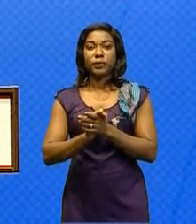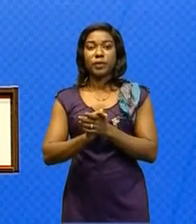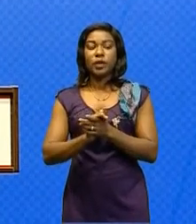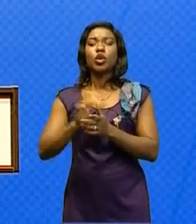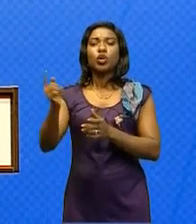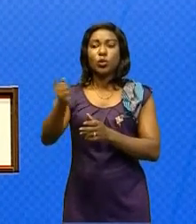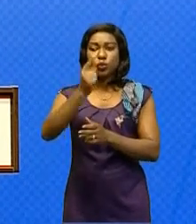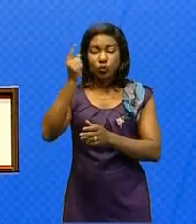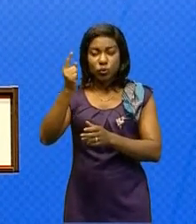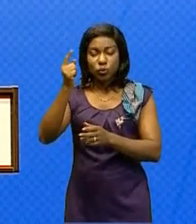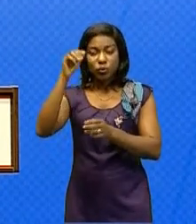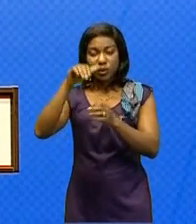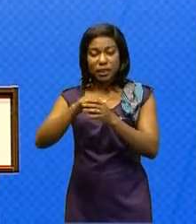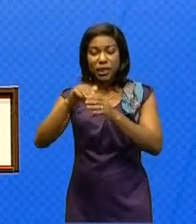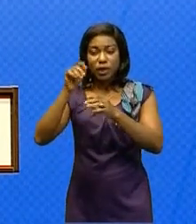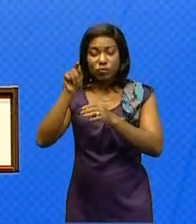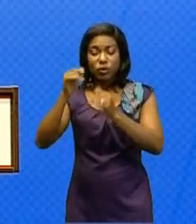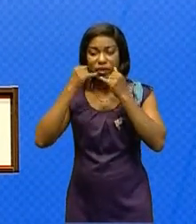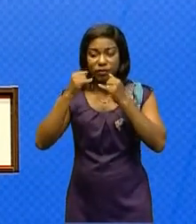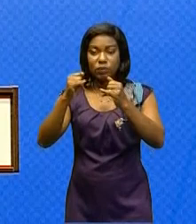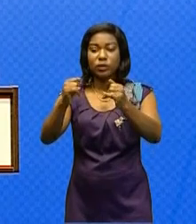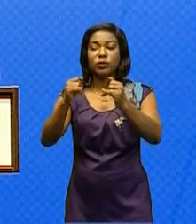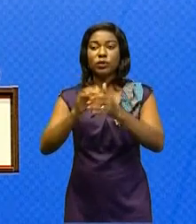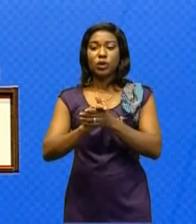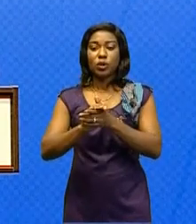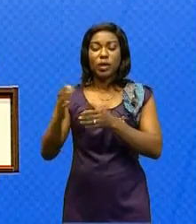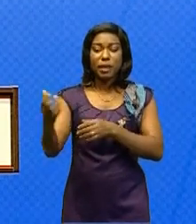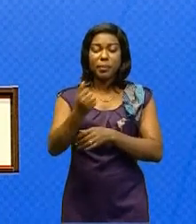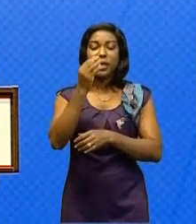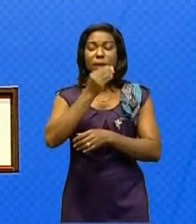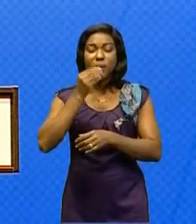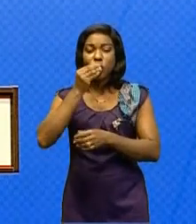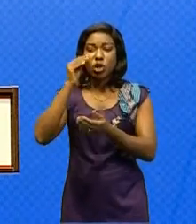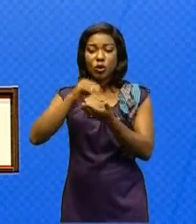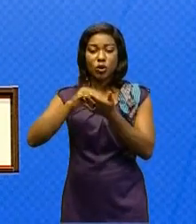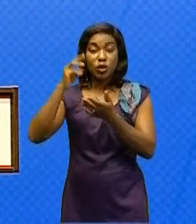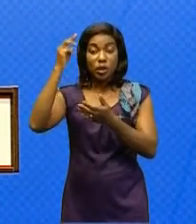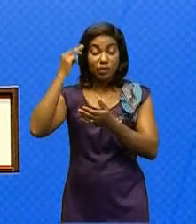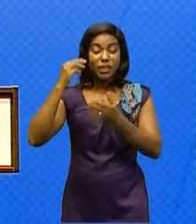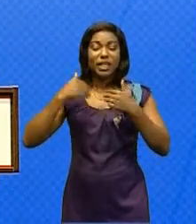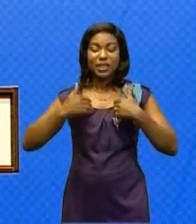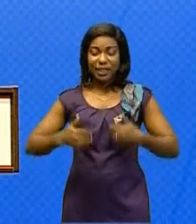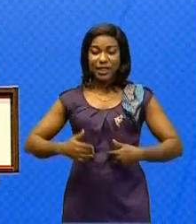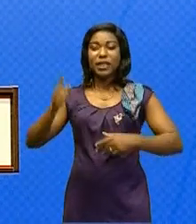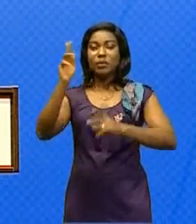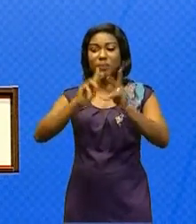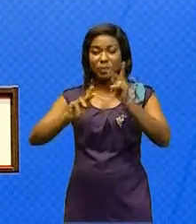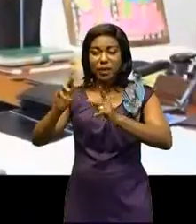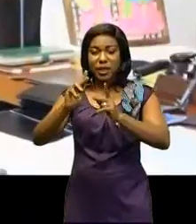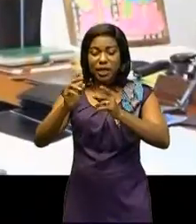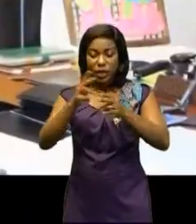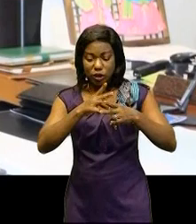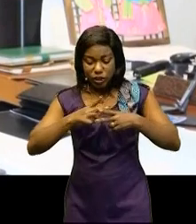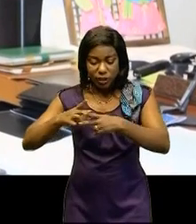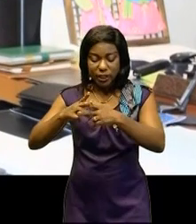Toujours sur ces chapitres de points d'information, prenant la parole à son tour, le ministre de la Santé publique, Hygiène et Prévention